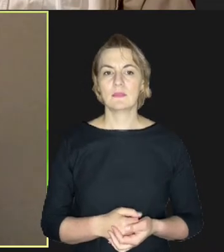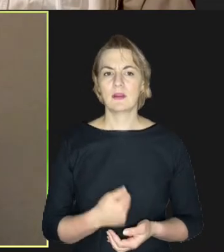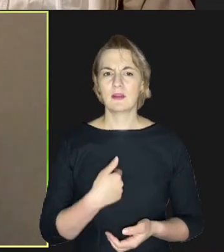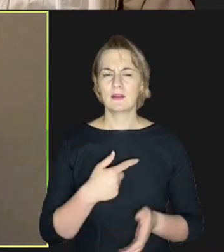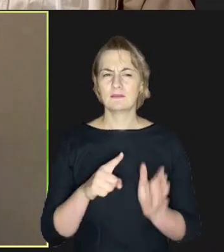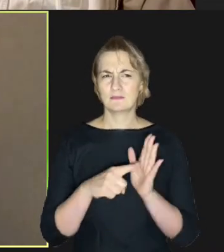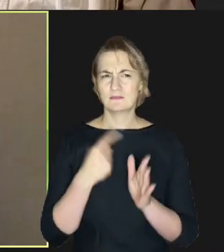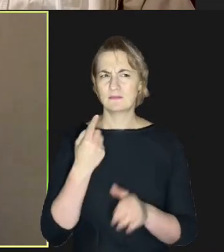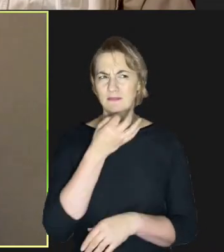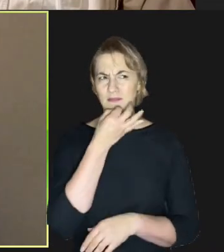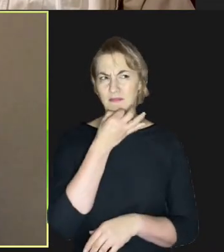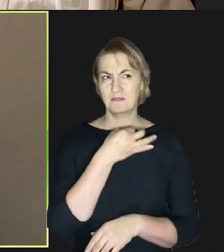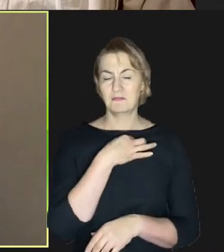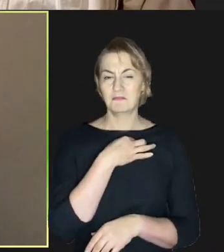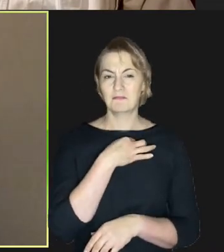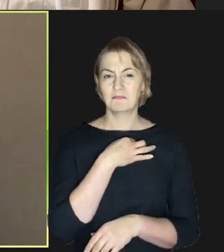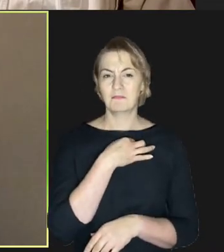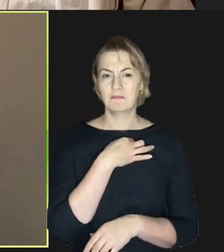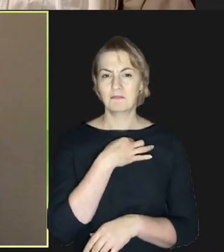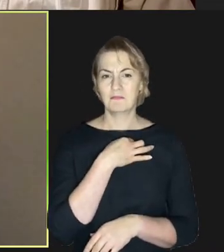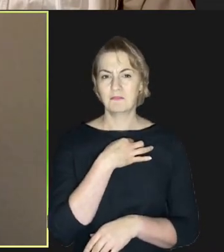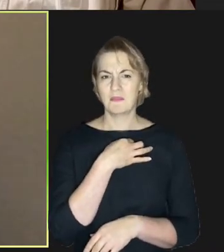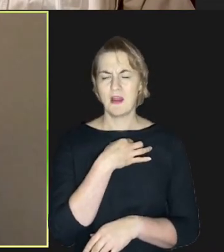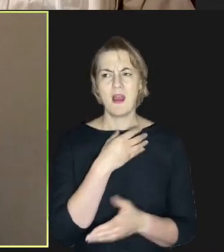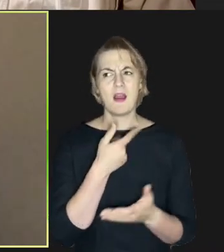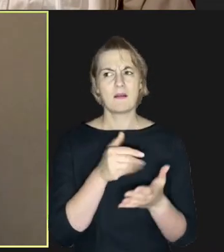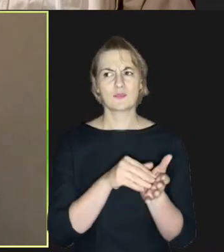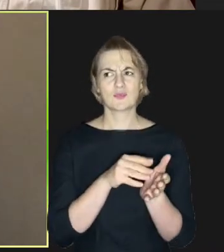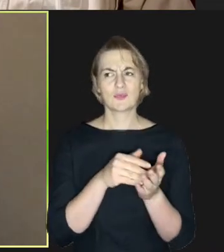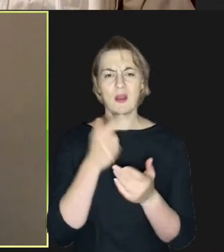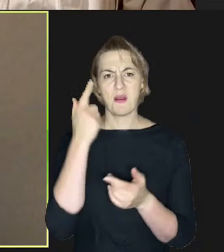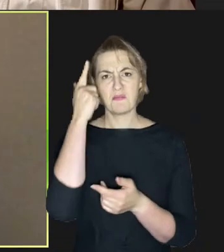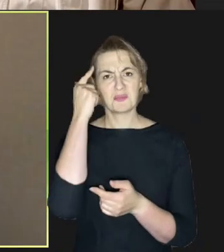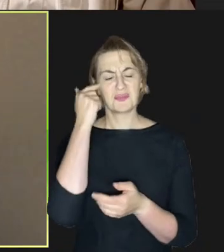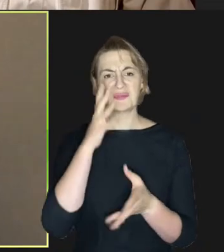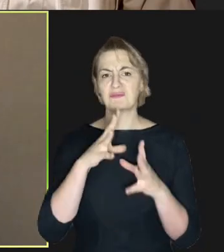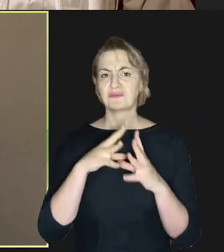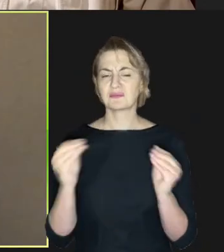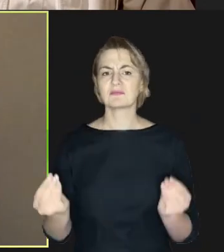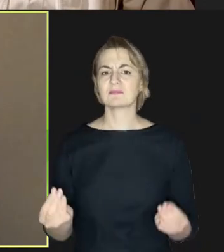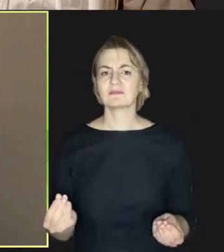zadałem pytanie, a co by było, gdybym ja przestał myśleć?